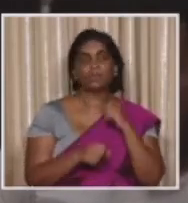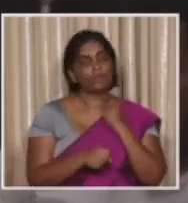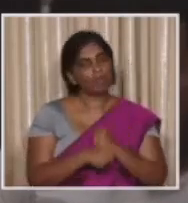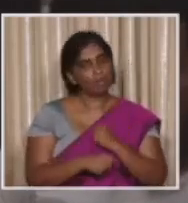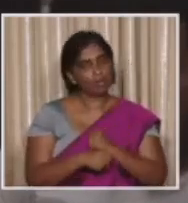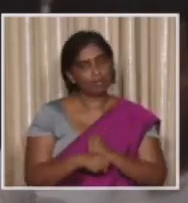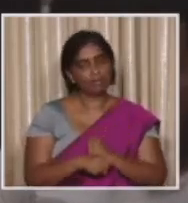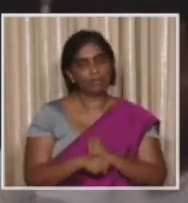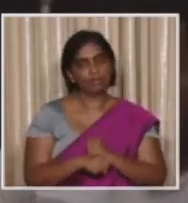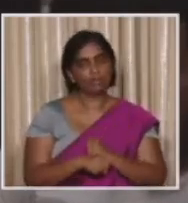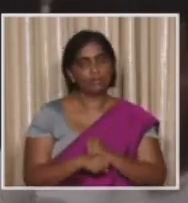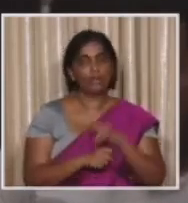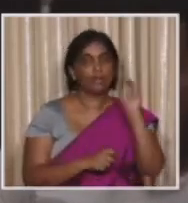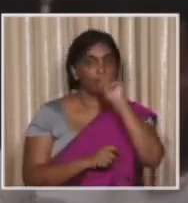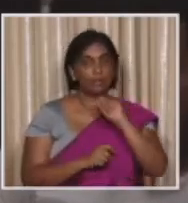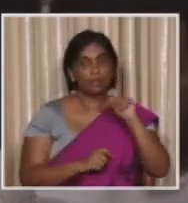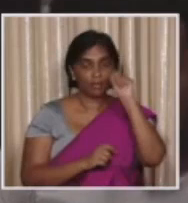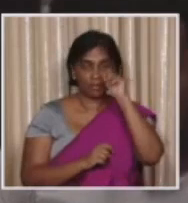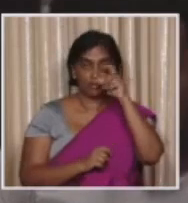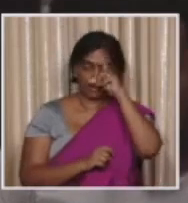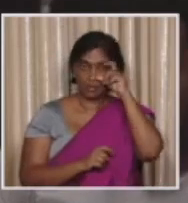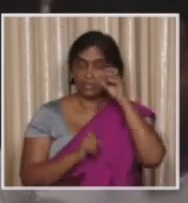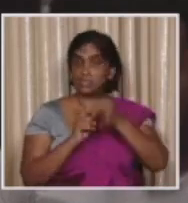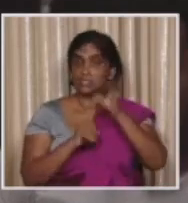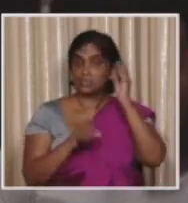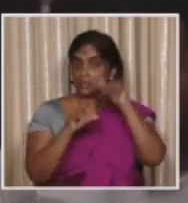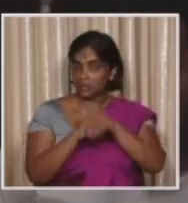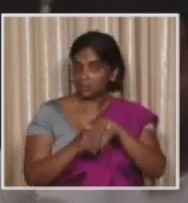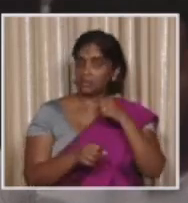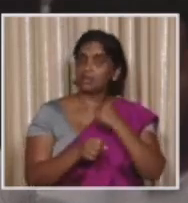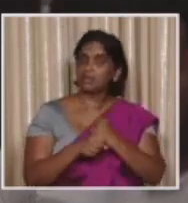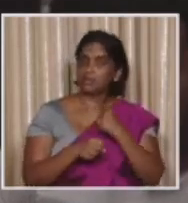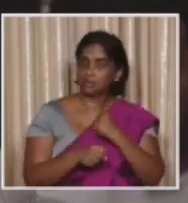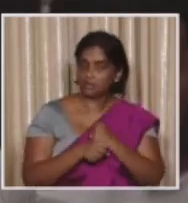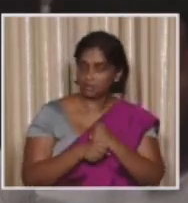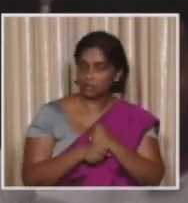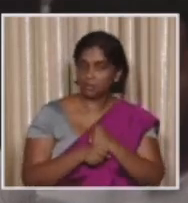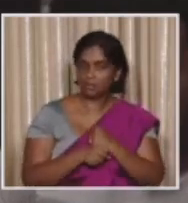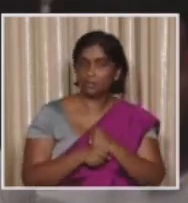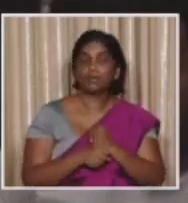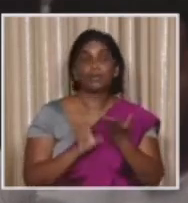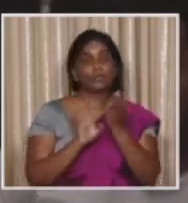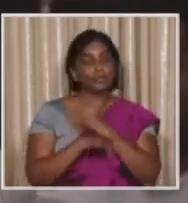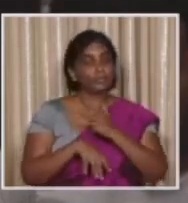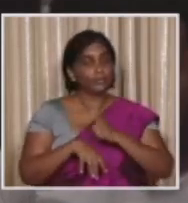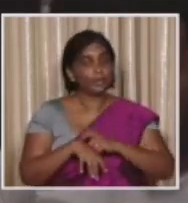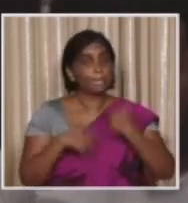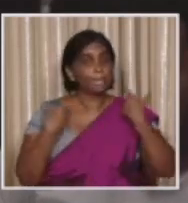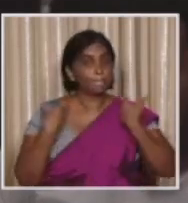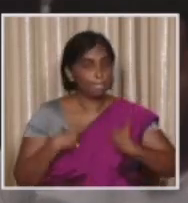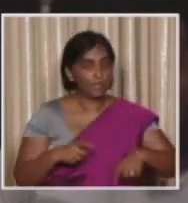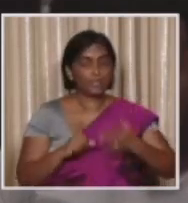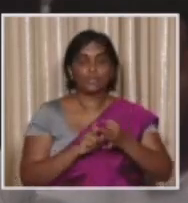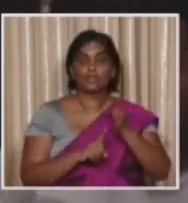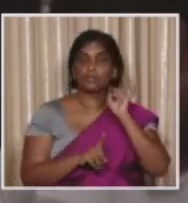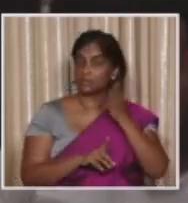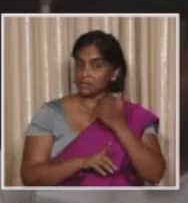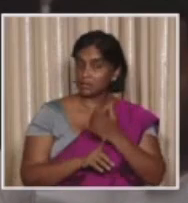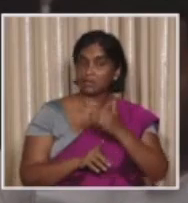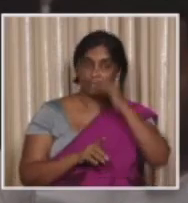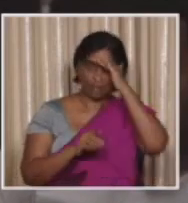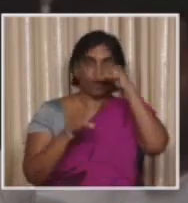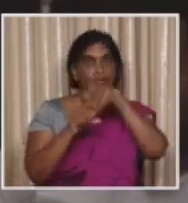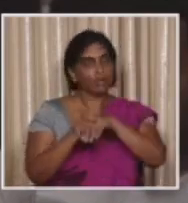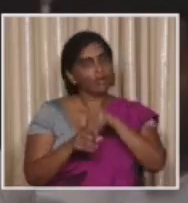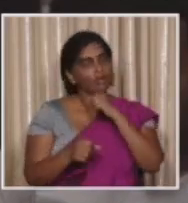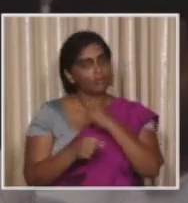ආණ්ඩුවෙත් මෛත්‍රීපාල සිරිසේන ජනාධිපතිතුමා නායකත්වයෙන් දීපු ආණ්ඩුවෙත් ඒ වෙලාවේ මහින්ද රාජපක්ෂ ජනාධිපතිතුමා නායකත්වයෙන්